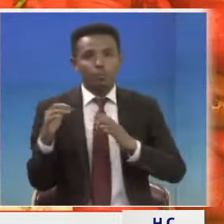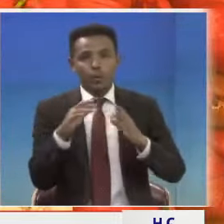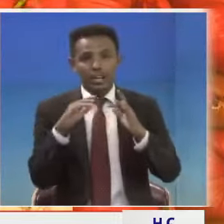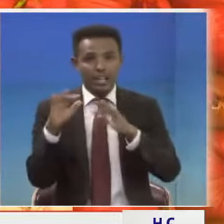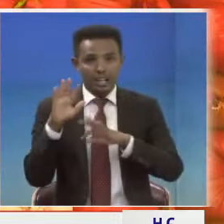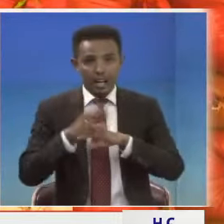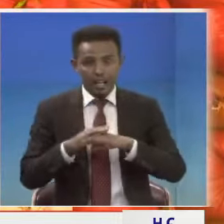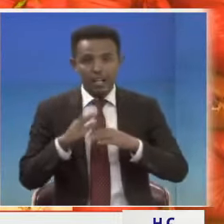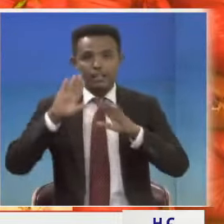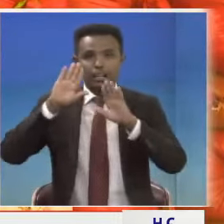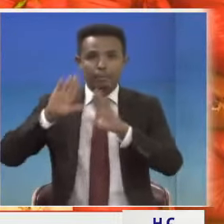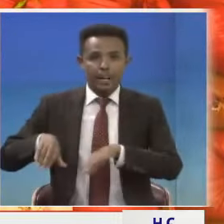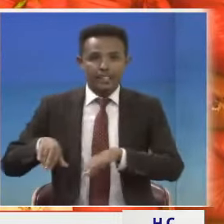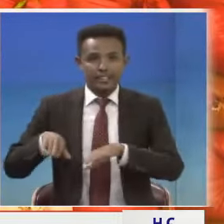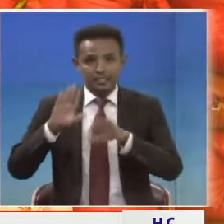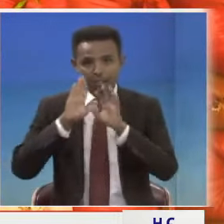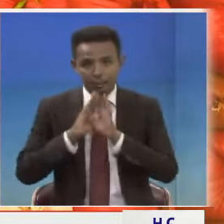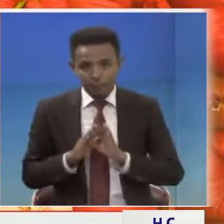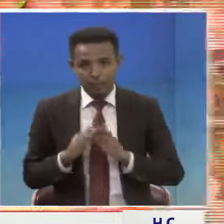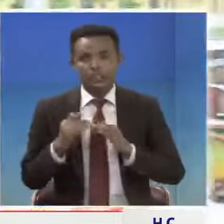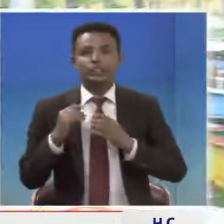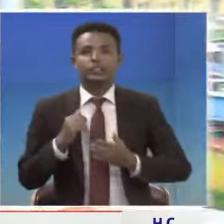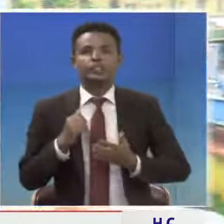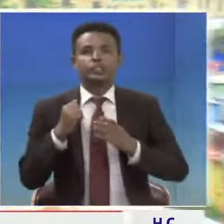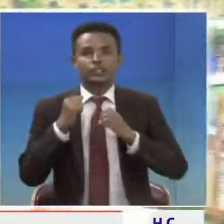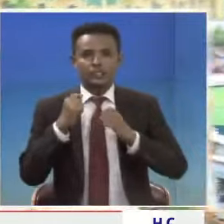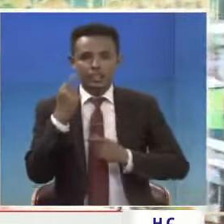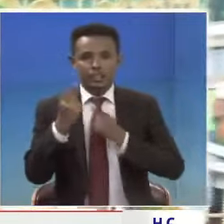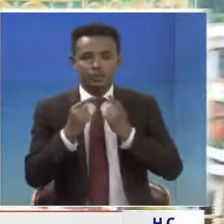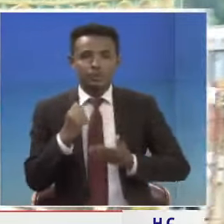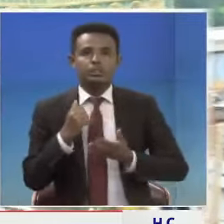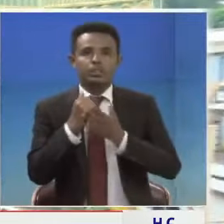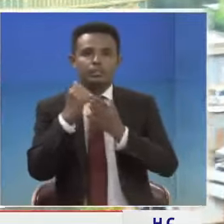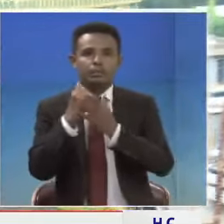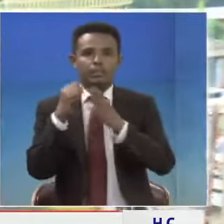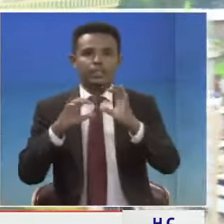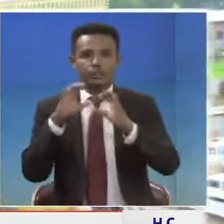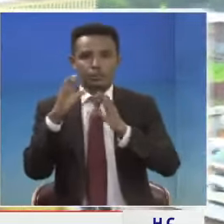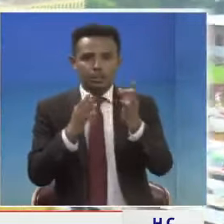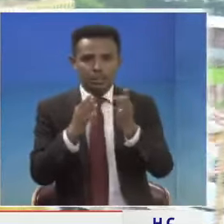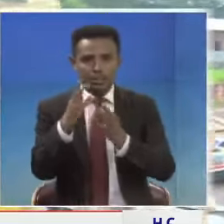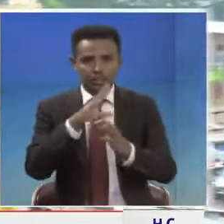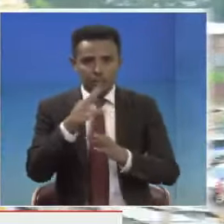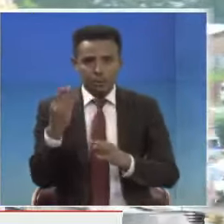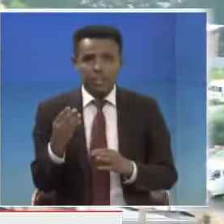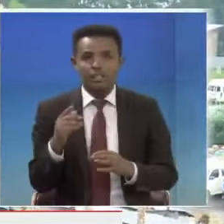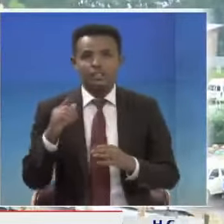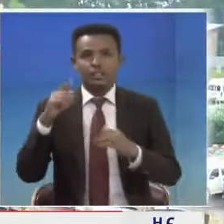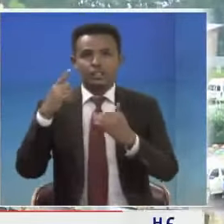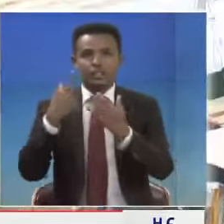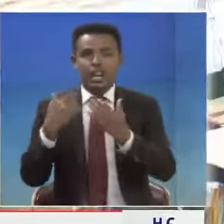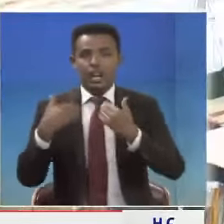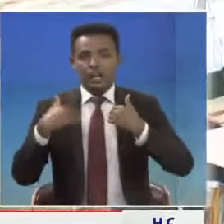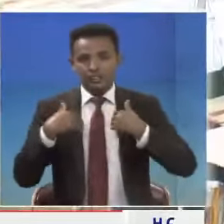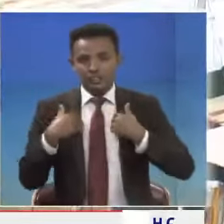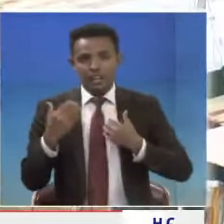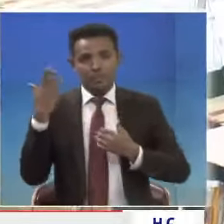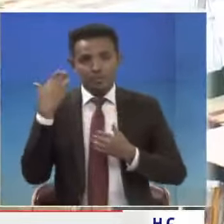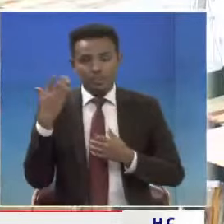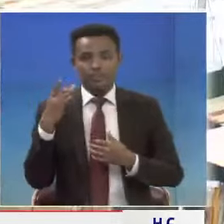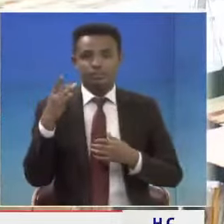የንግዱ ማህበረሰብ ድጋፍ ተጠናክሮ ቀጥሏል። በምስራቅ ጎጃም ዞን የሉማሜ ከተማ ነዋሪዎች ላለፉት 3 አስርት ዓመታት